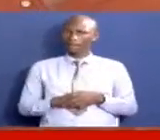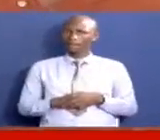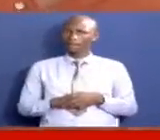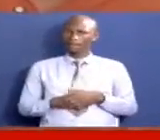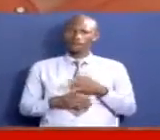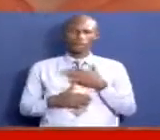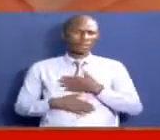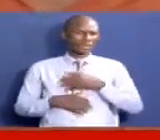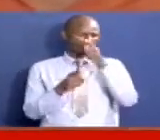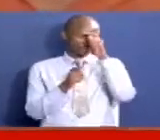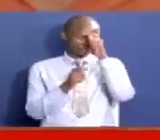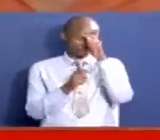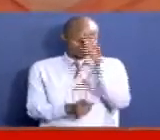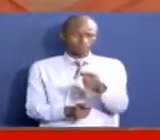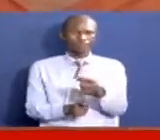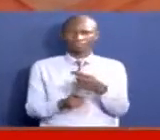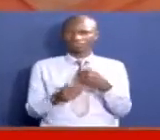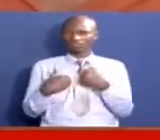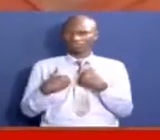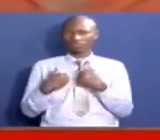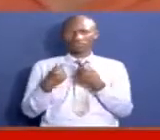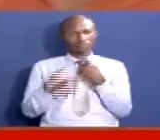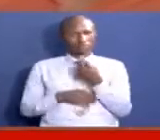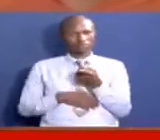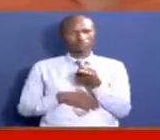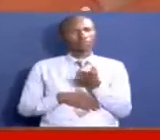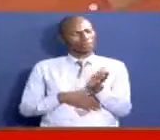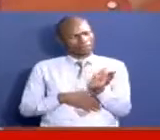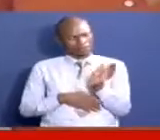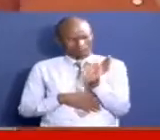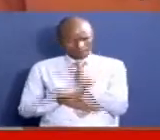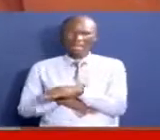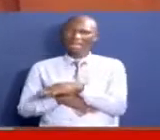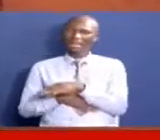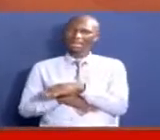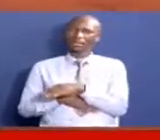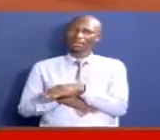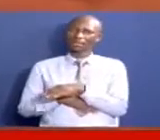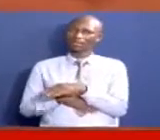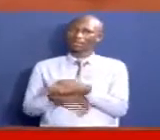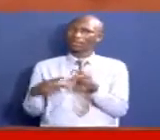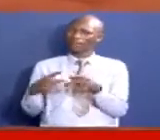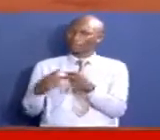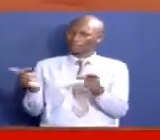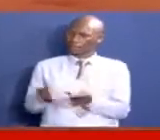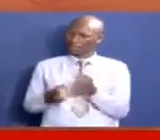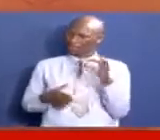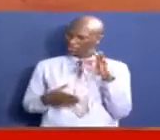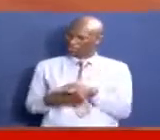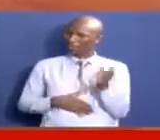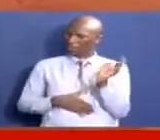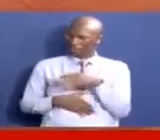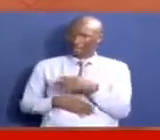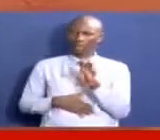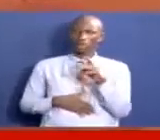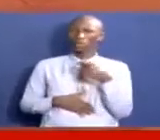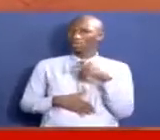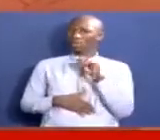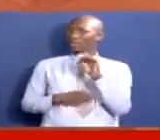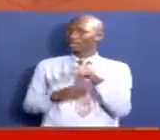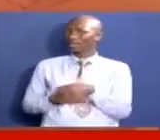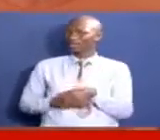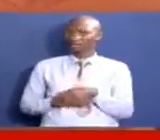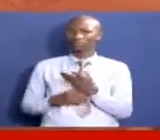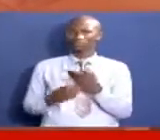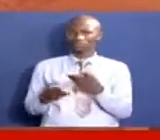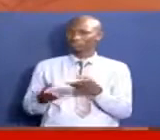kwa ndaya ya ni asia idhye tutonge wa ituo sito na izu muno muno tuyukulia